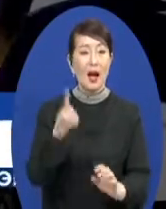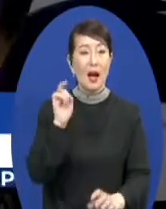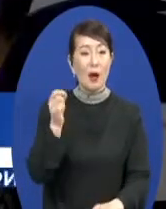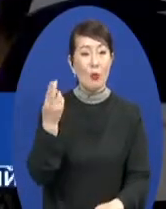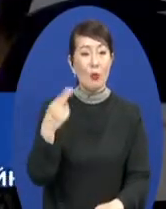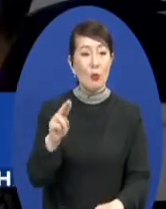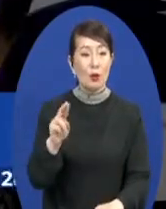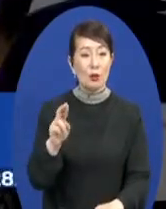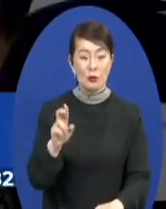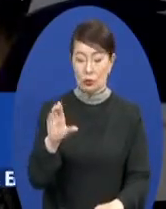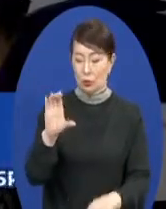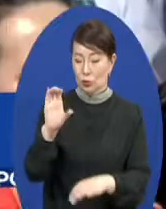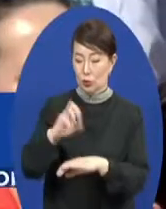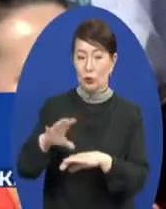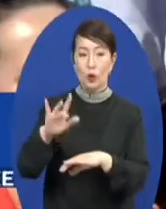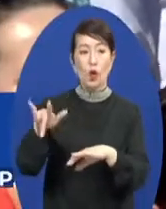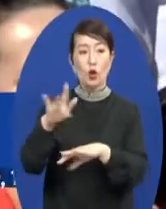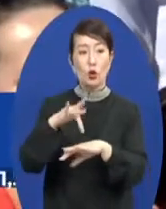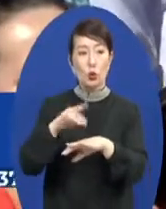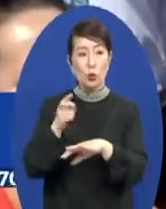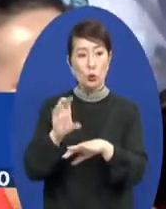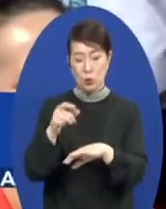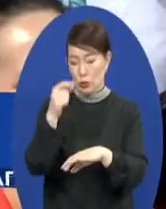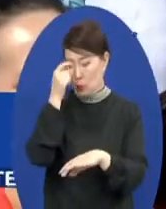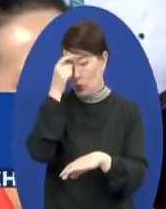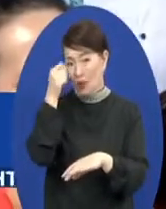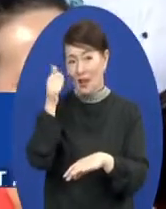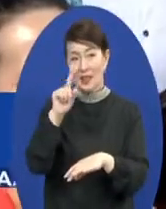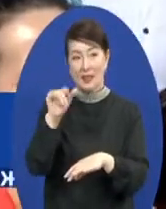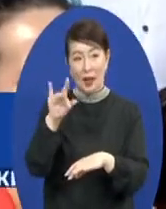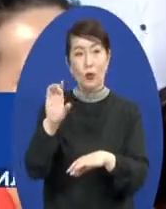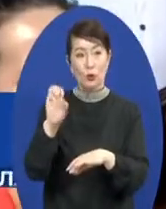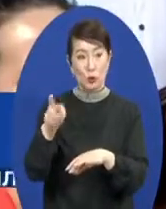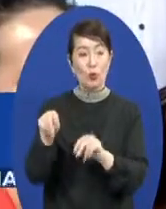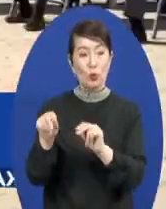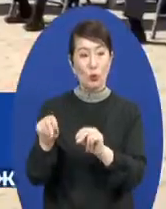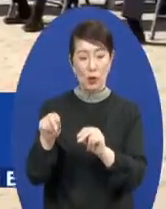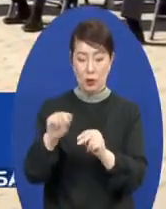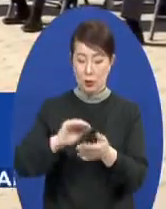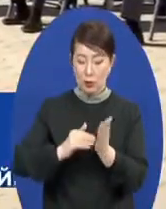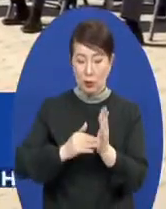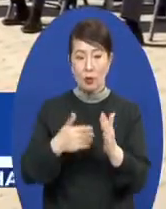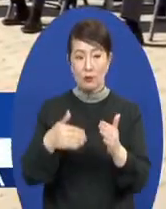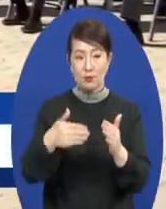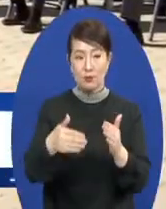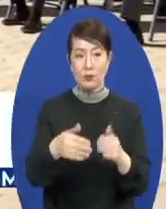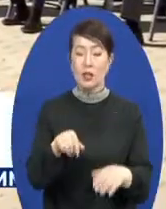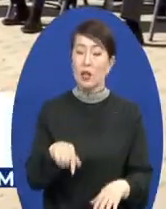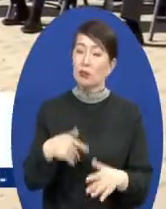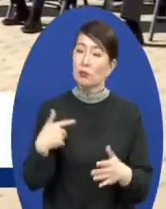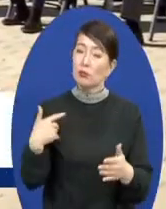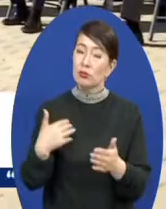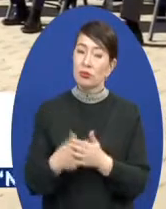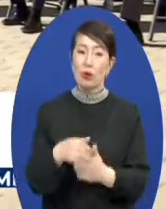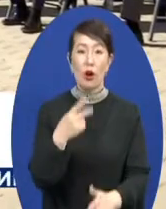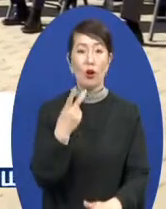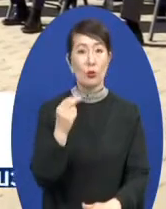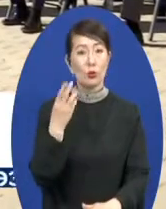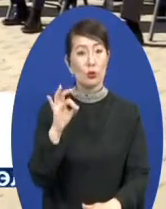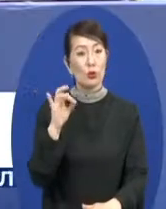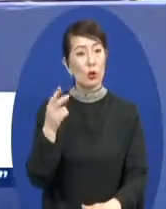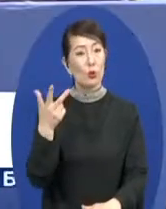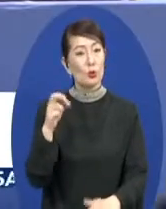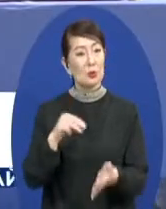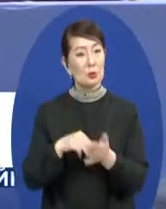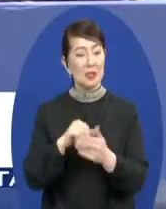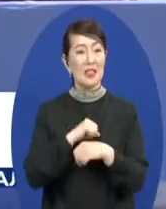Хамбог сумын төвийн бүсийн доктортой компактны хот ухаалаг загварсан болгон хөгжүүлэхээр хот төлөвлөлтийг хийсэн. Ингэснээр 2040 он гэхэд 30 орчим мянган